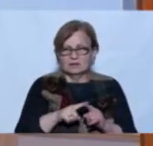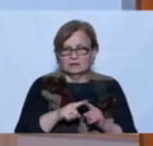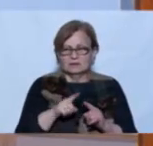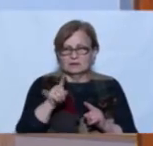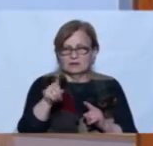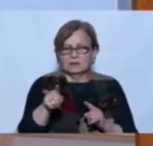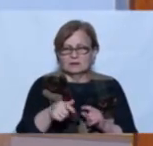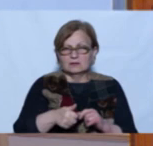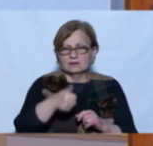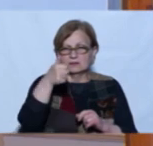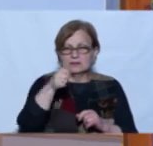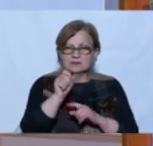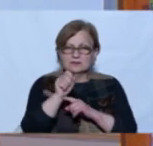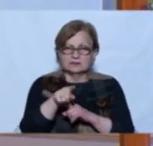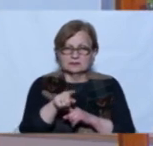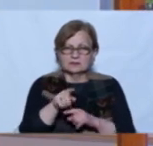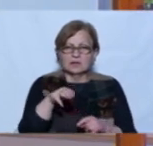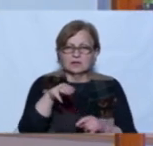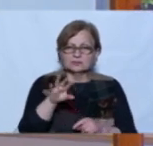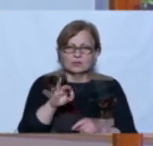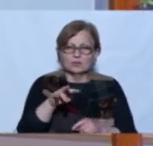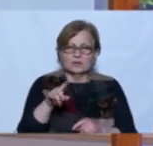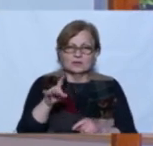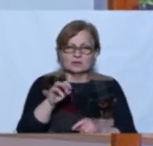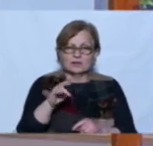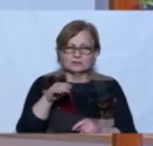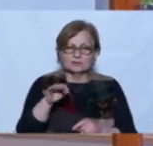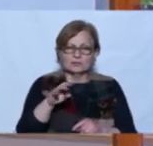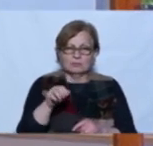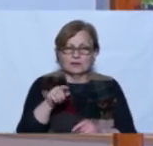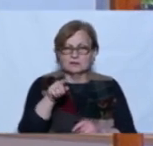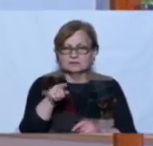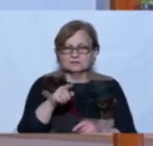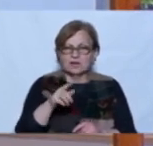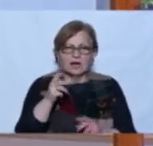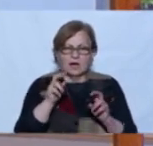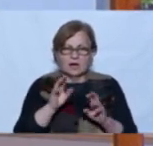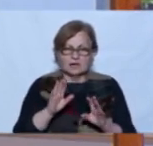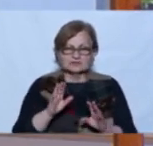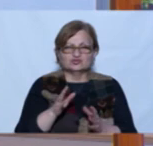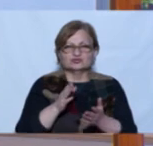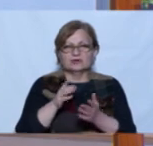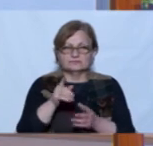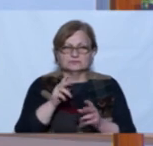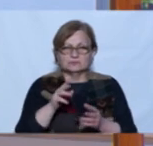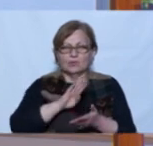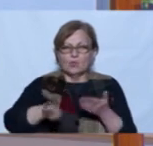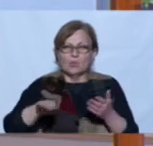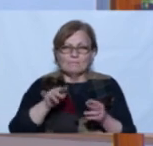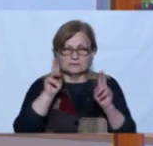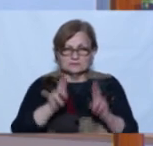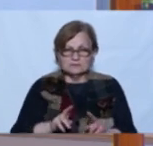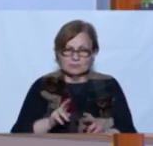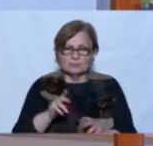წინ უძღვის ხოლმე. აი ნახეთ, დავალება, ტოლერანტობა არ ნიშნავს უპრინციპობას, იგი გულისხმობს საზოგადოების წევრების მიერ ურთიერთდათმობების